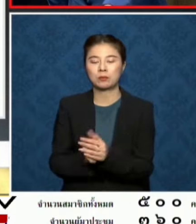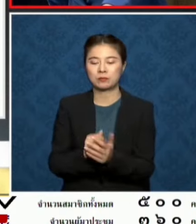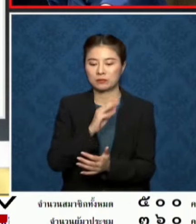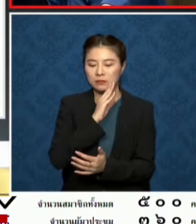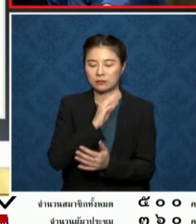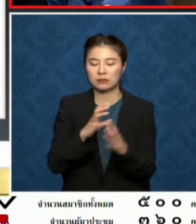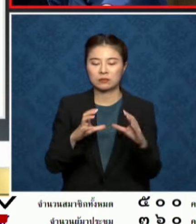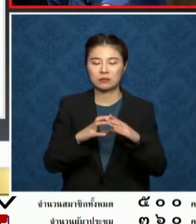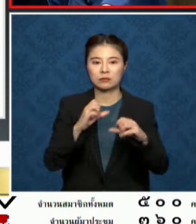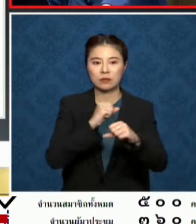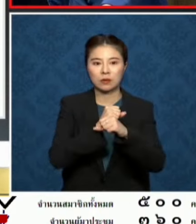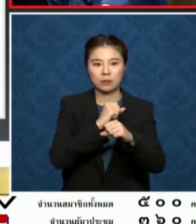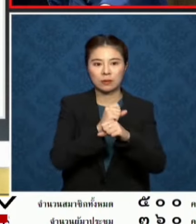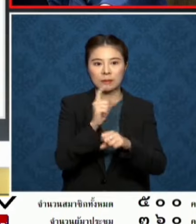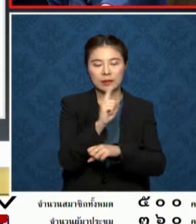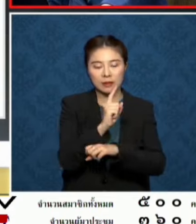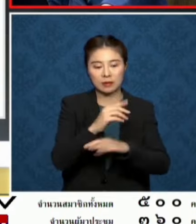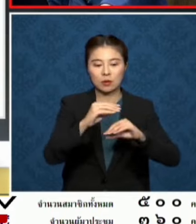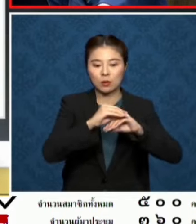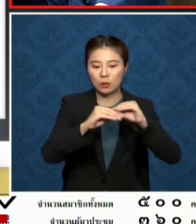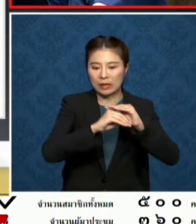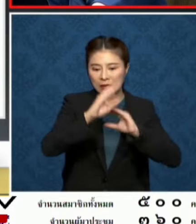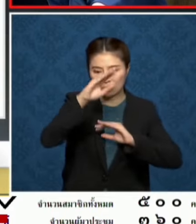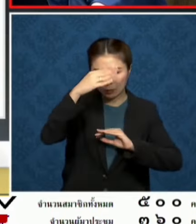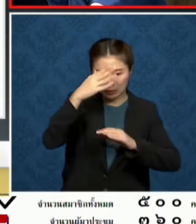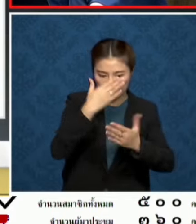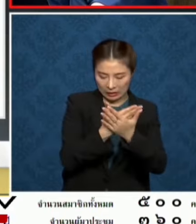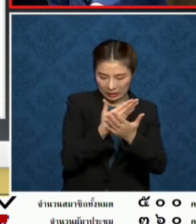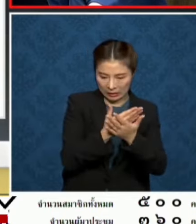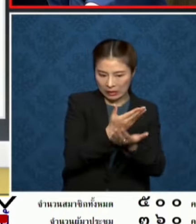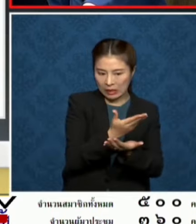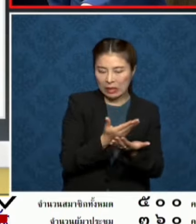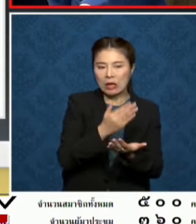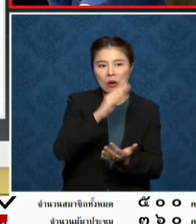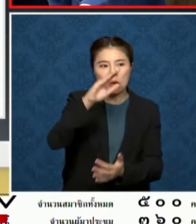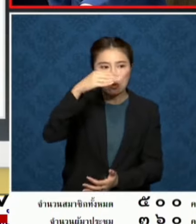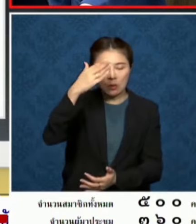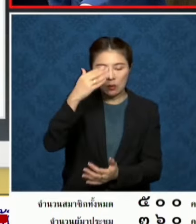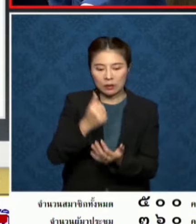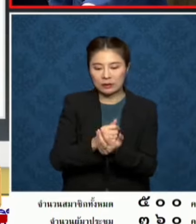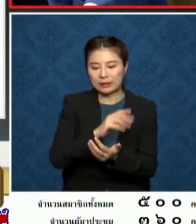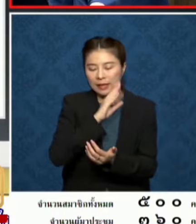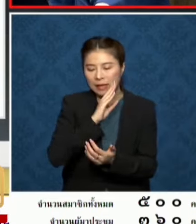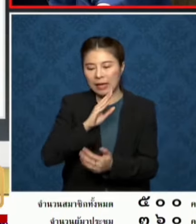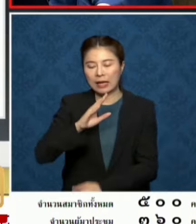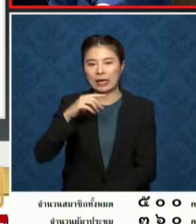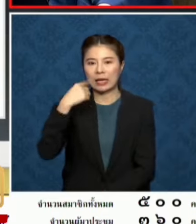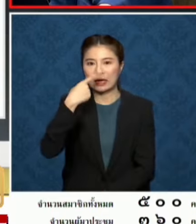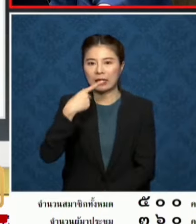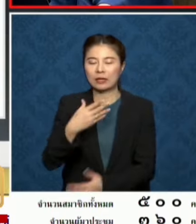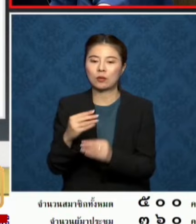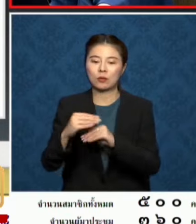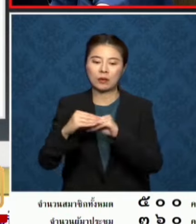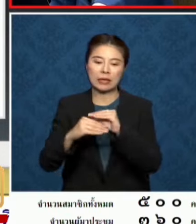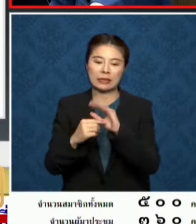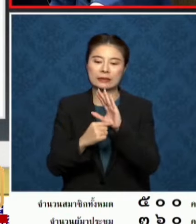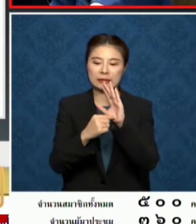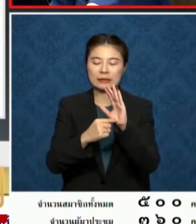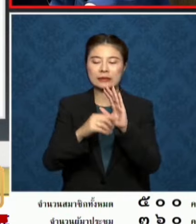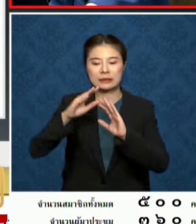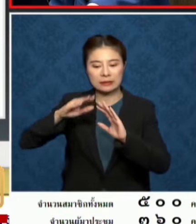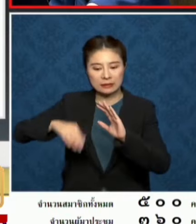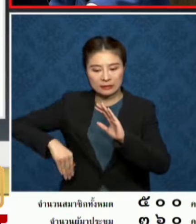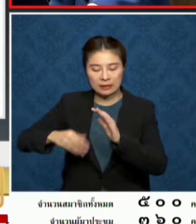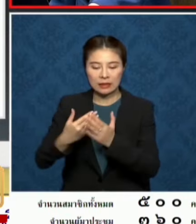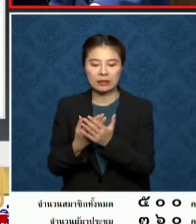ไหนที่ทำโครงการก่อนได้งบประมาณก่อนหน่วยงานไหนได้ทำงบประมาณทีหลังได้งบประมาณทีหลังแบบนี้เกิด